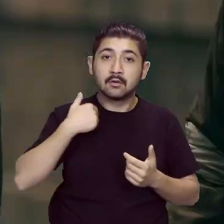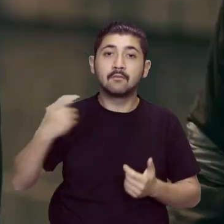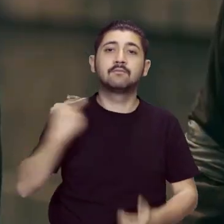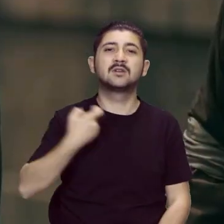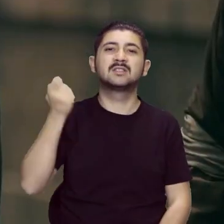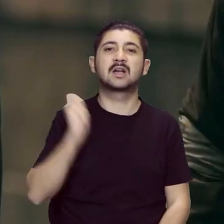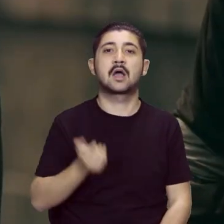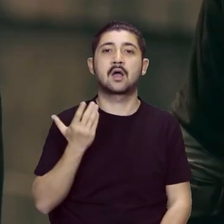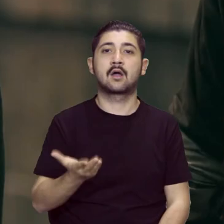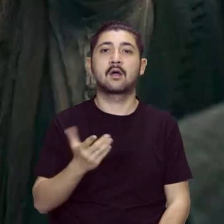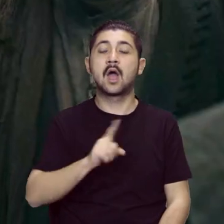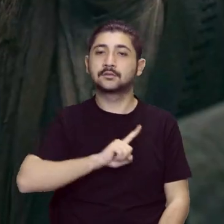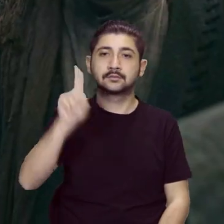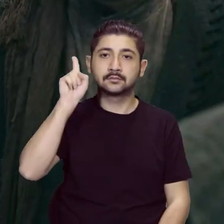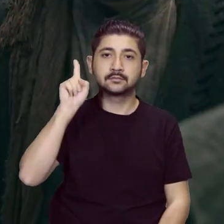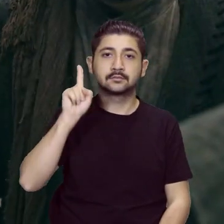bizi. Hayır.